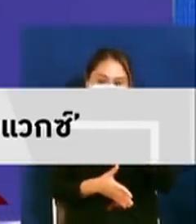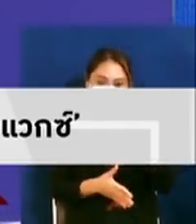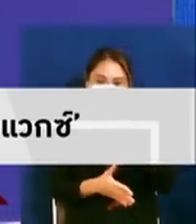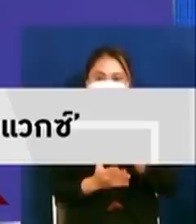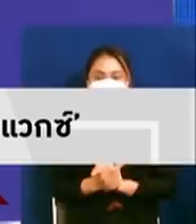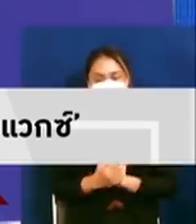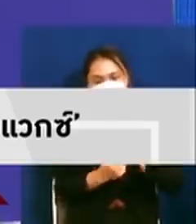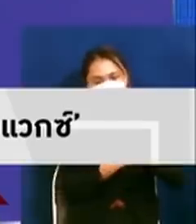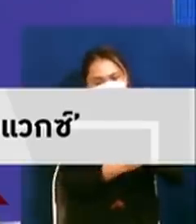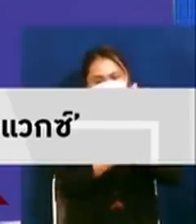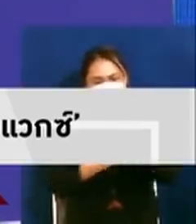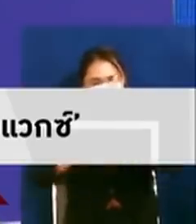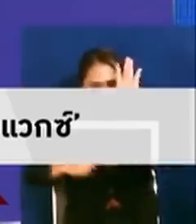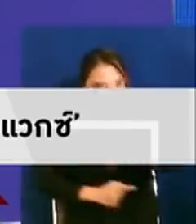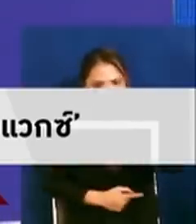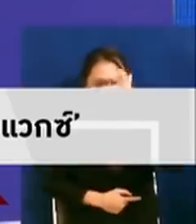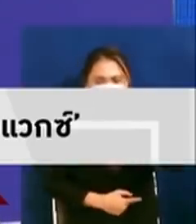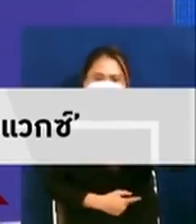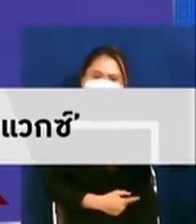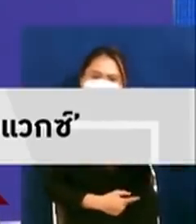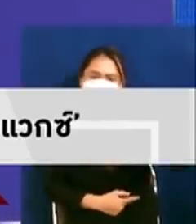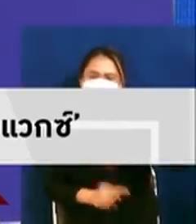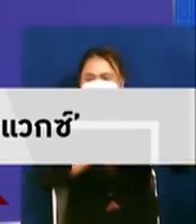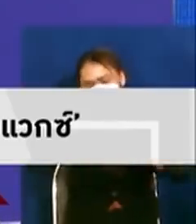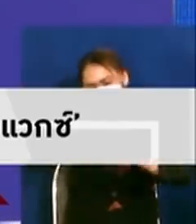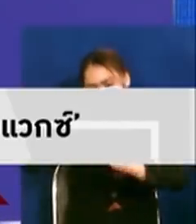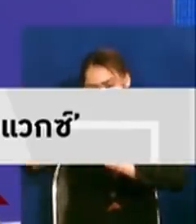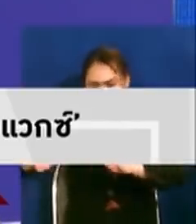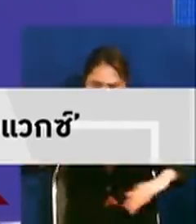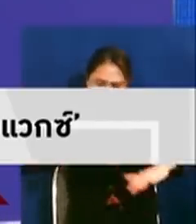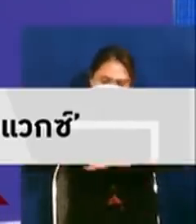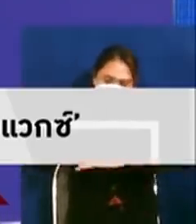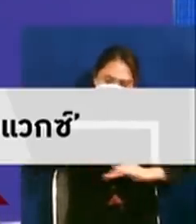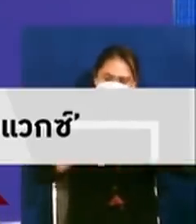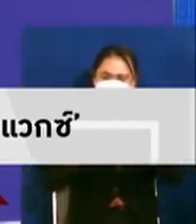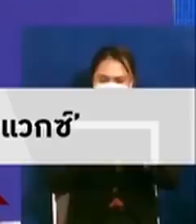แรง เดี๋ยวเรามีเสียงคุณหมอนครนะฮะเดี๋ยวเราไปฟังกันฮะพี่ชวัฒน์พี่ถึกฮะ